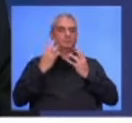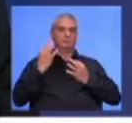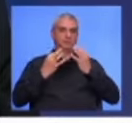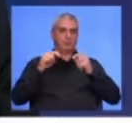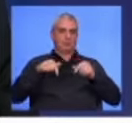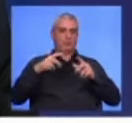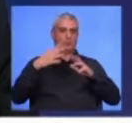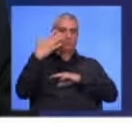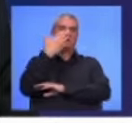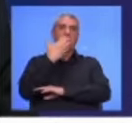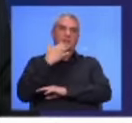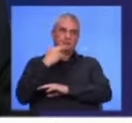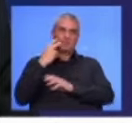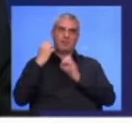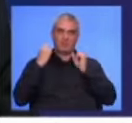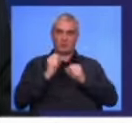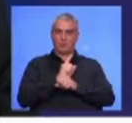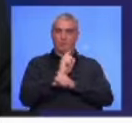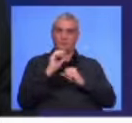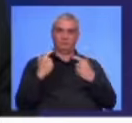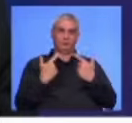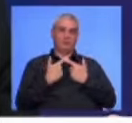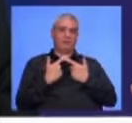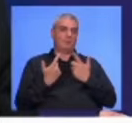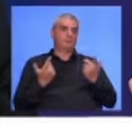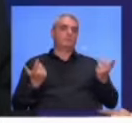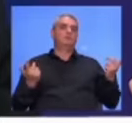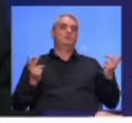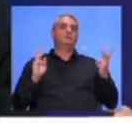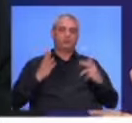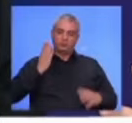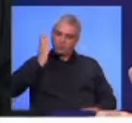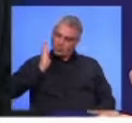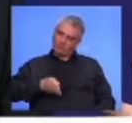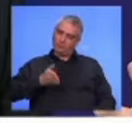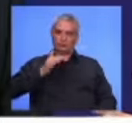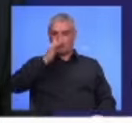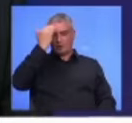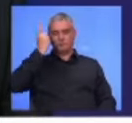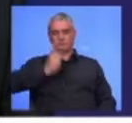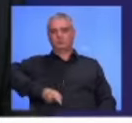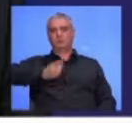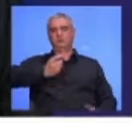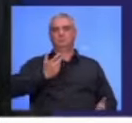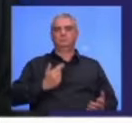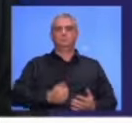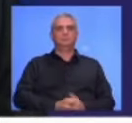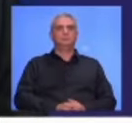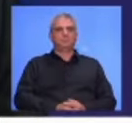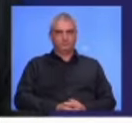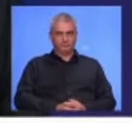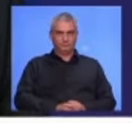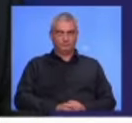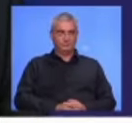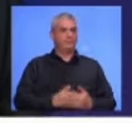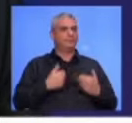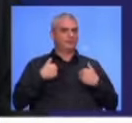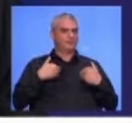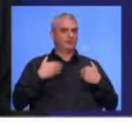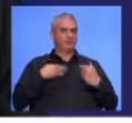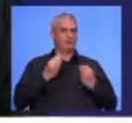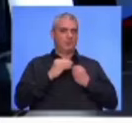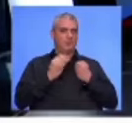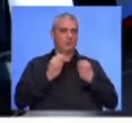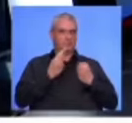במדינת ישראל, ודאי בתקופת מלחמה, יש לזה ענישה חמורה שצריך לנקוט אותה. חברים, אני כן. אשמח להוסיף משהו בשמחה.